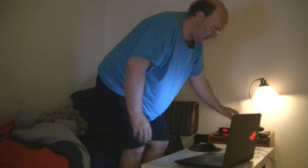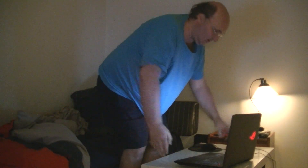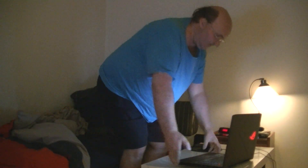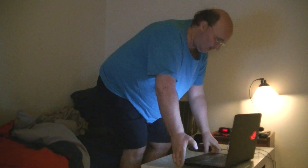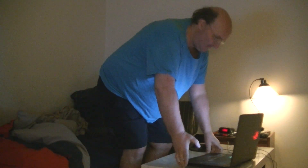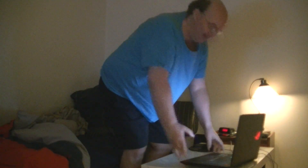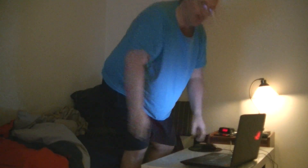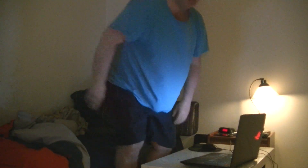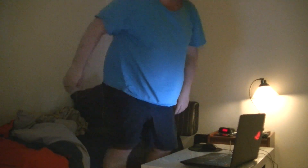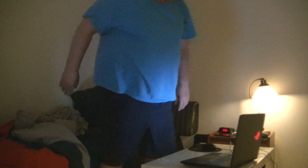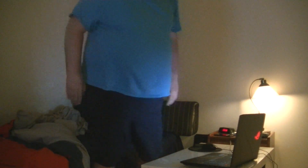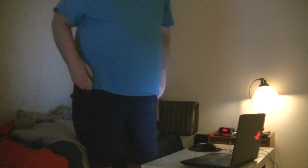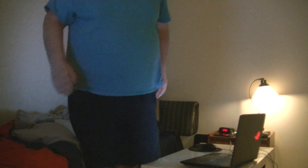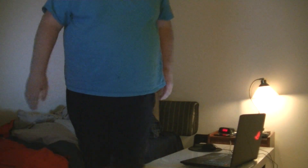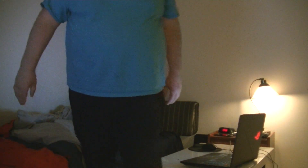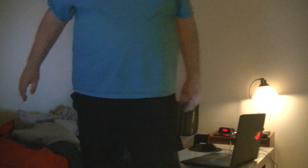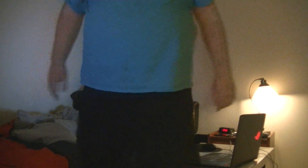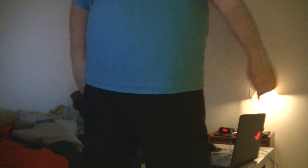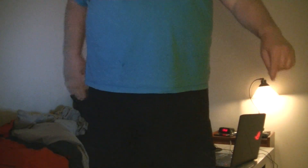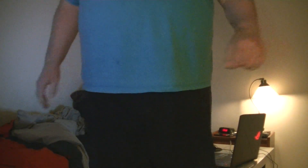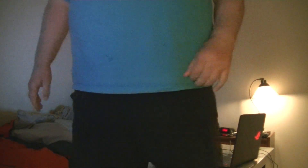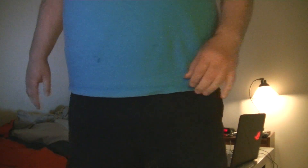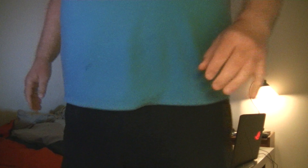Så må jeg ikke optage det hele igen.